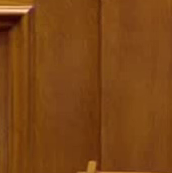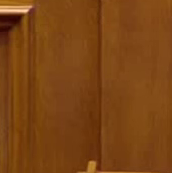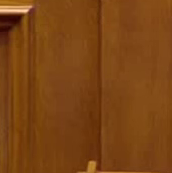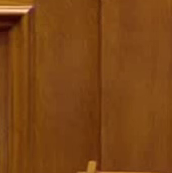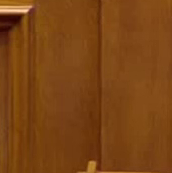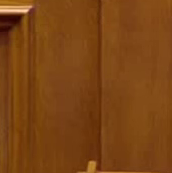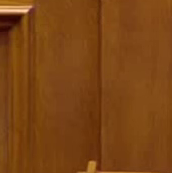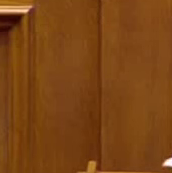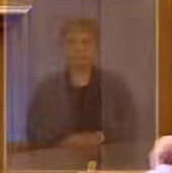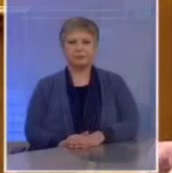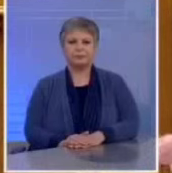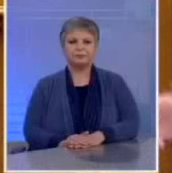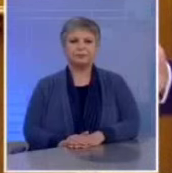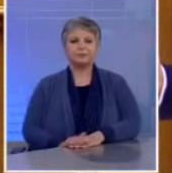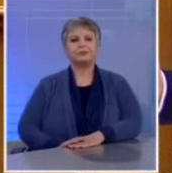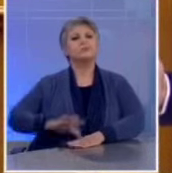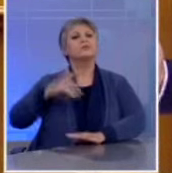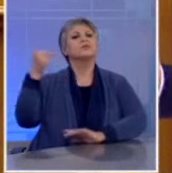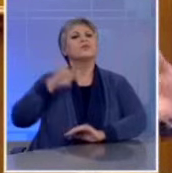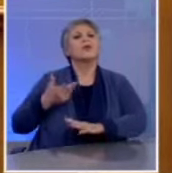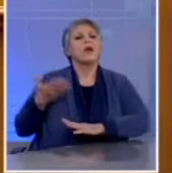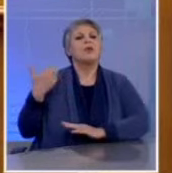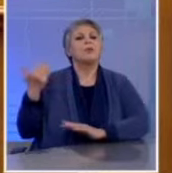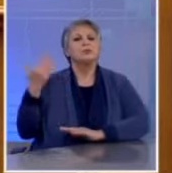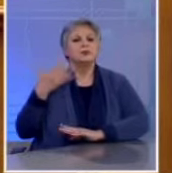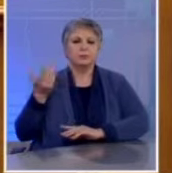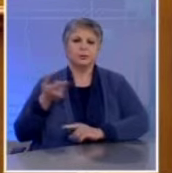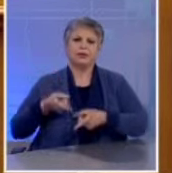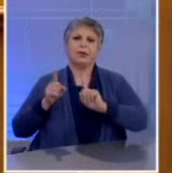και ο πρόεδρος του Αρείου Πάγου. Και αυτό σας ενόχλησε.